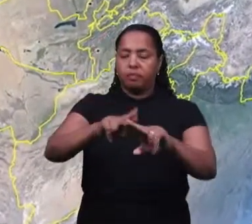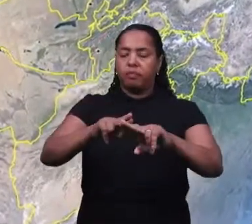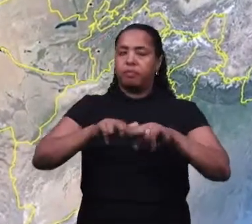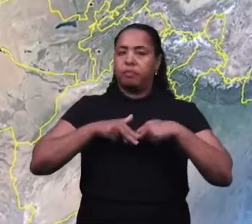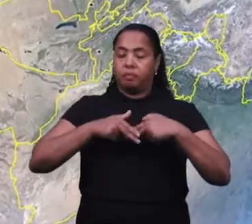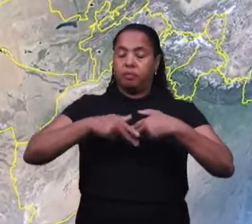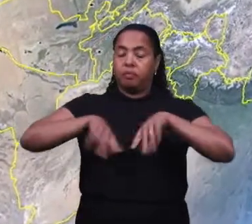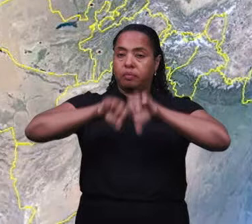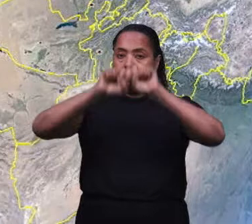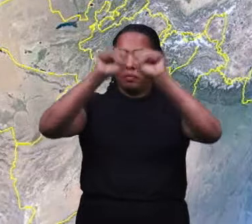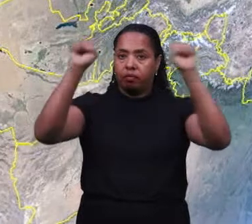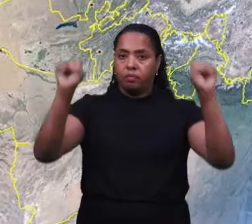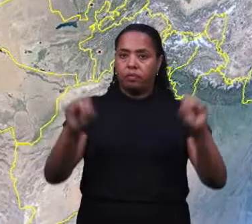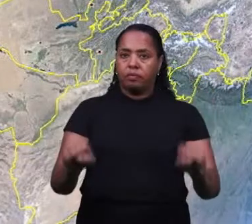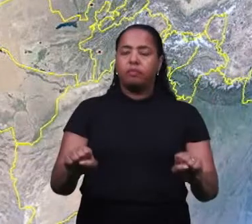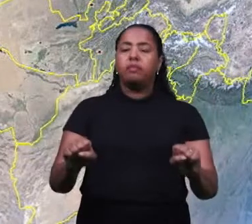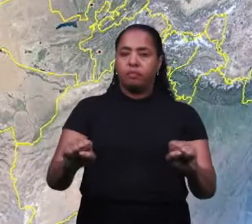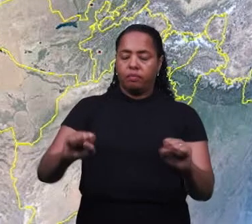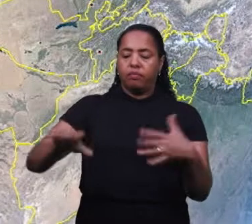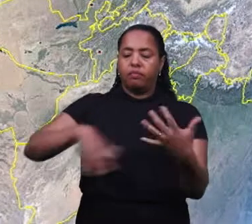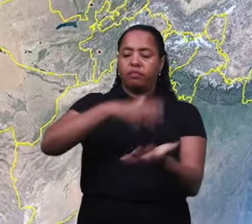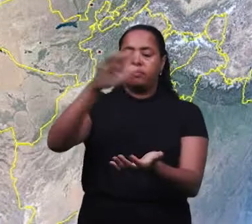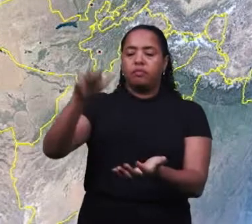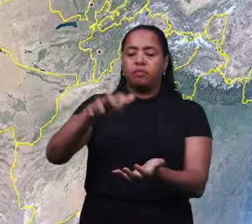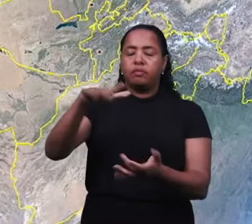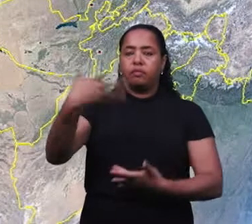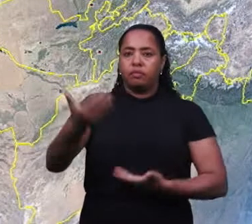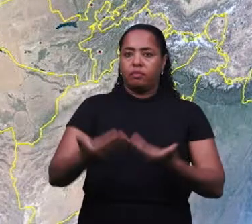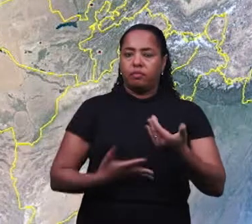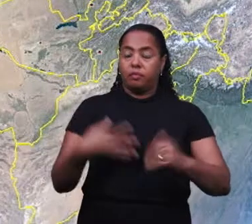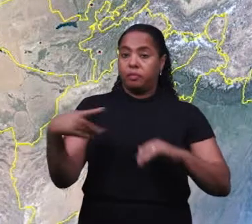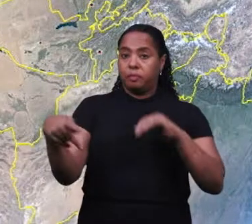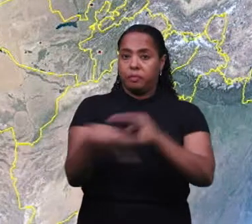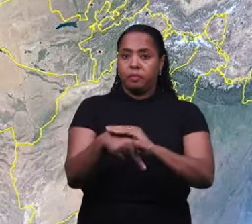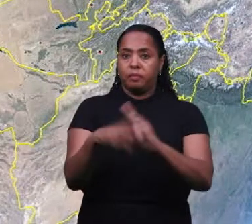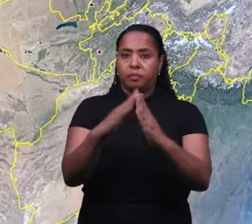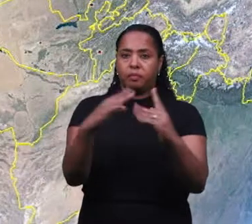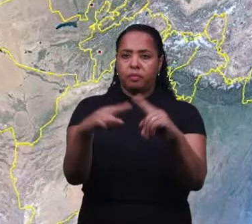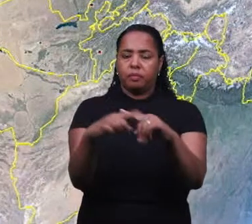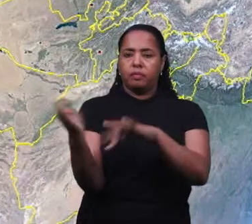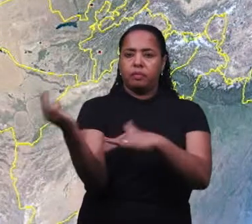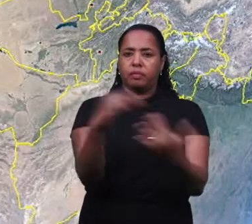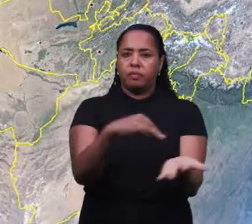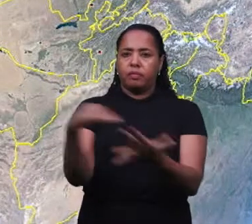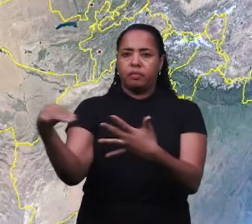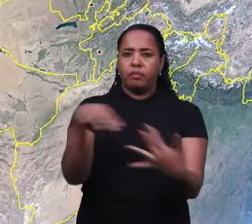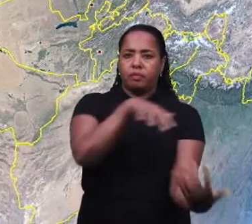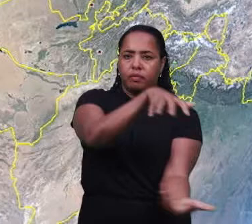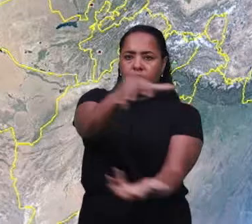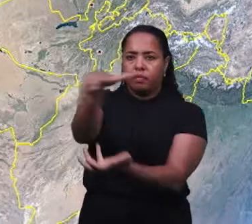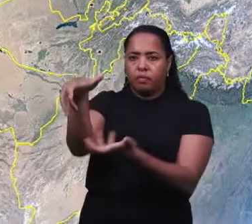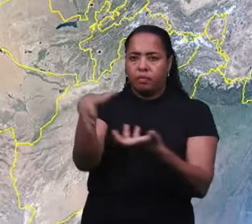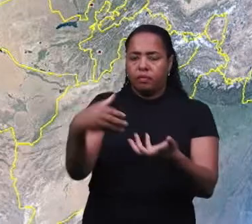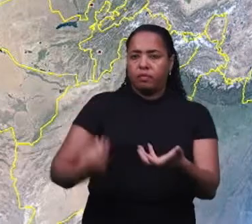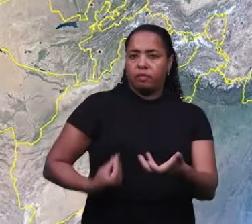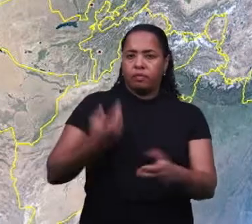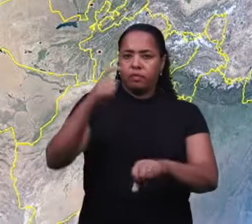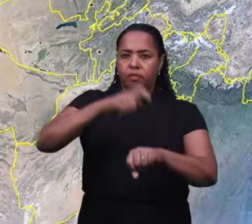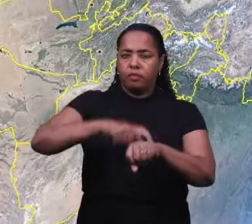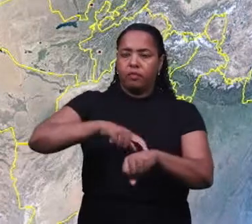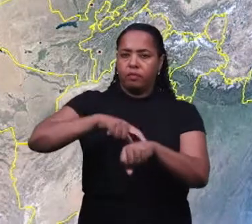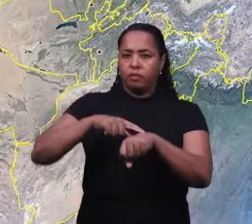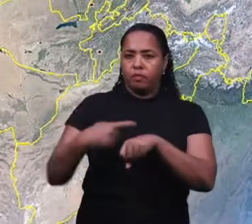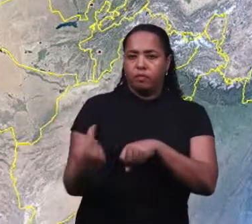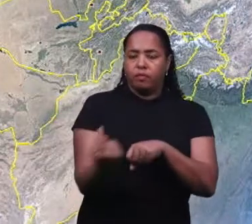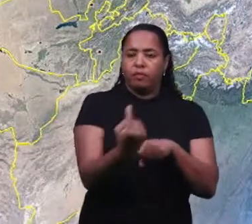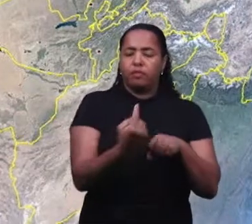esprit. À travers le système de transmission, les membres de l'Église chrétienne Maranatha de toute la planète vivent